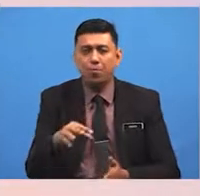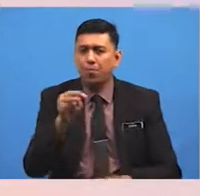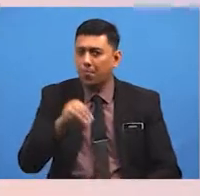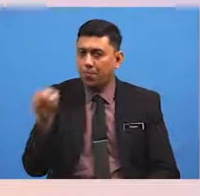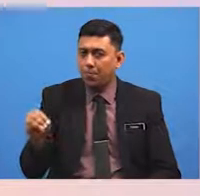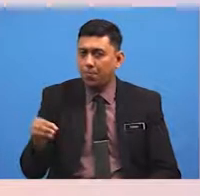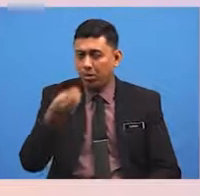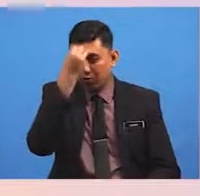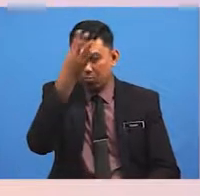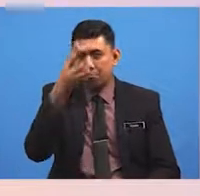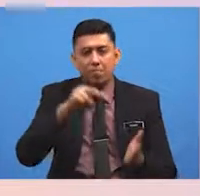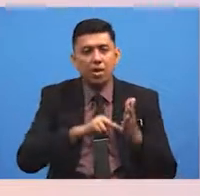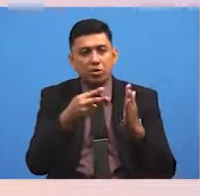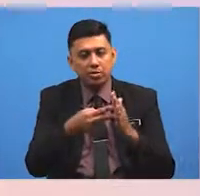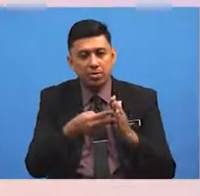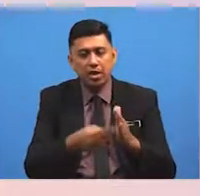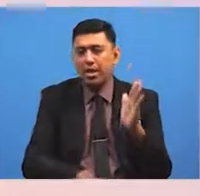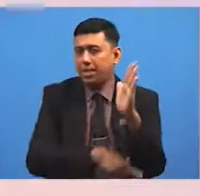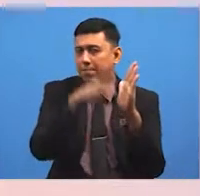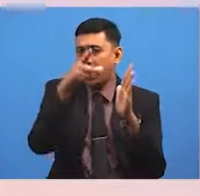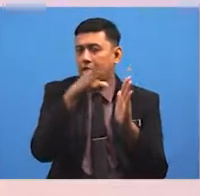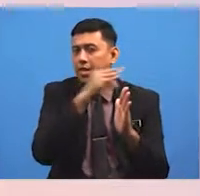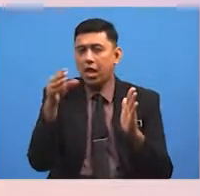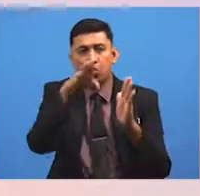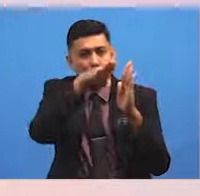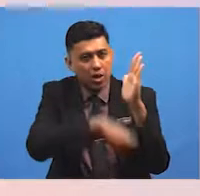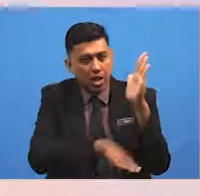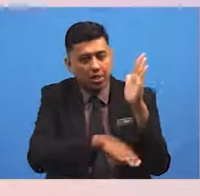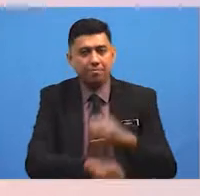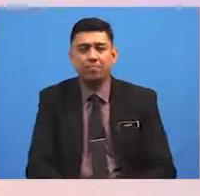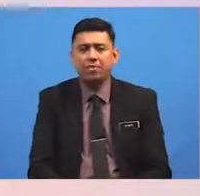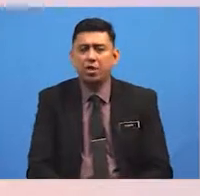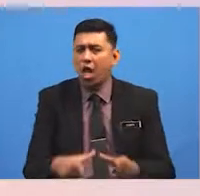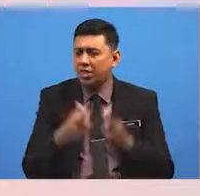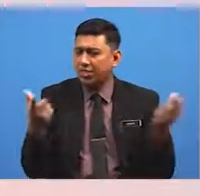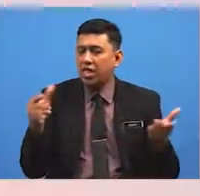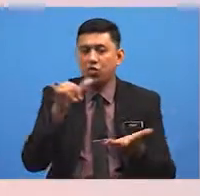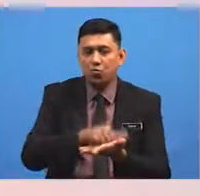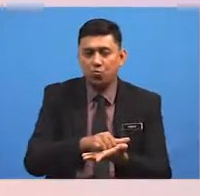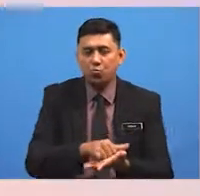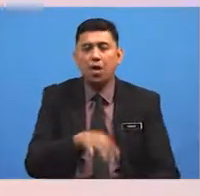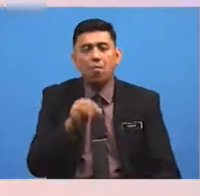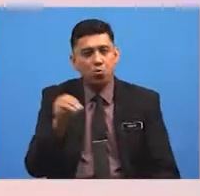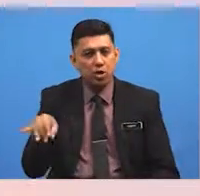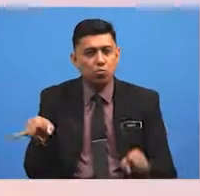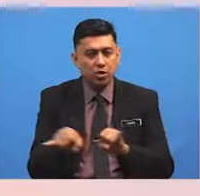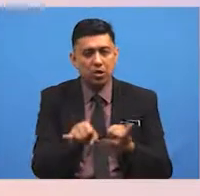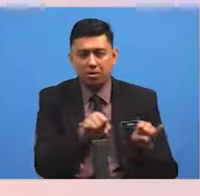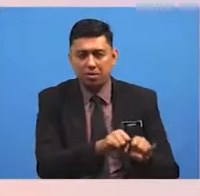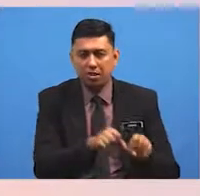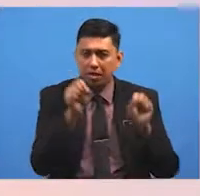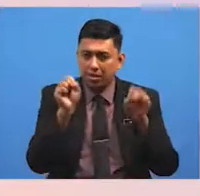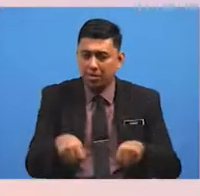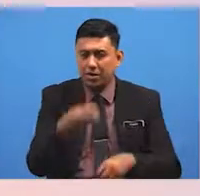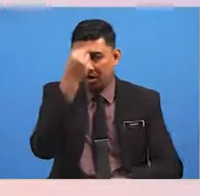boleh menerangkan maksud lebihin dan kurangi Selain itu murid juga boleh